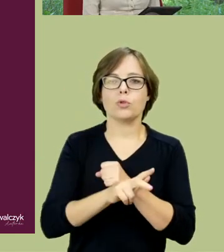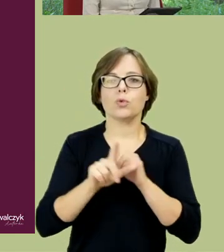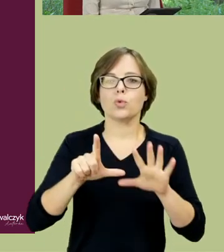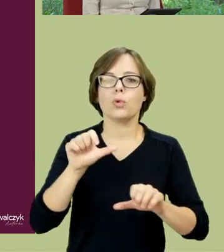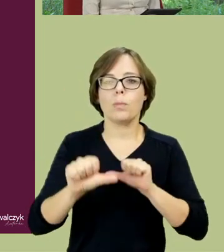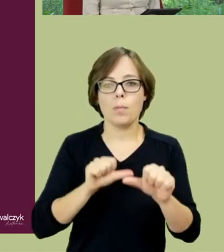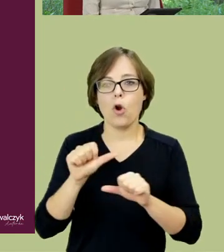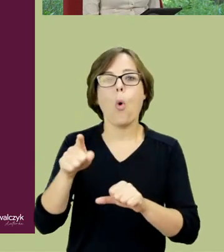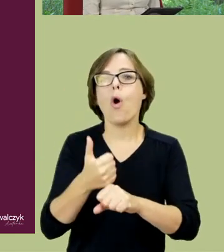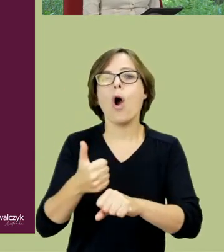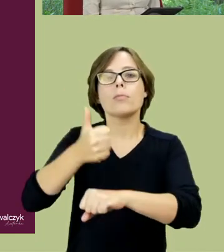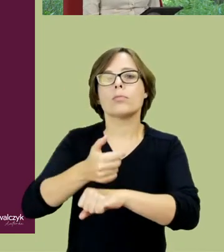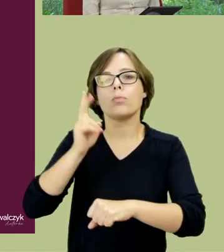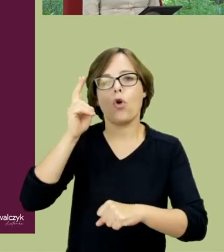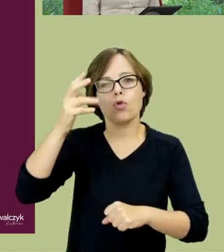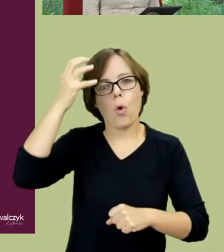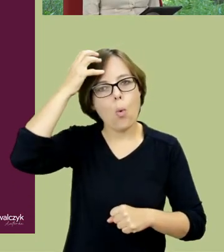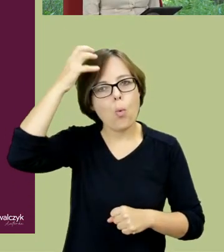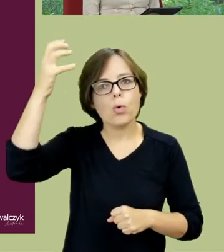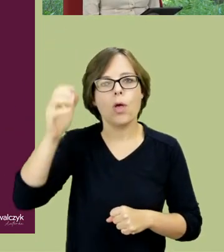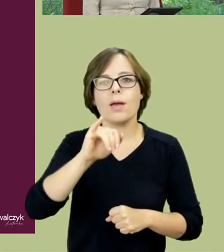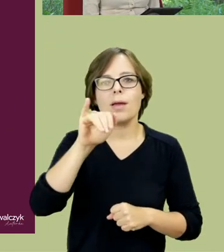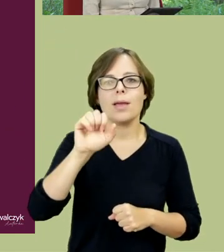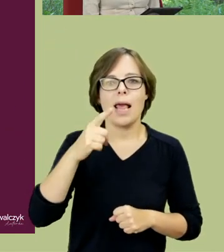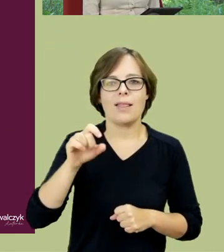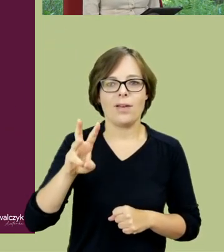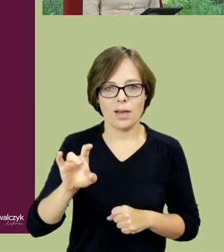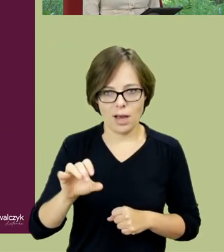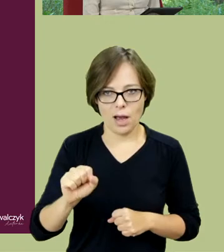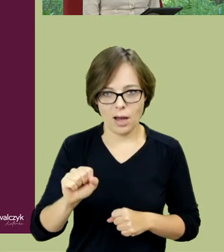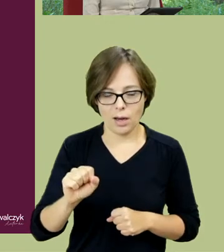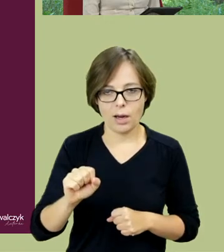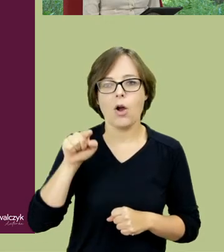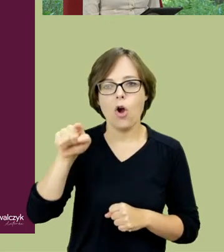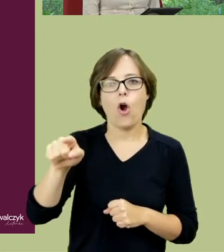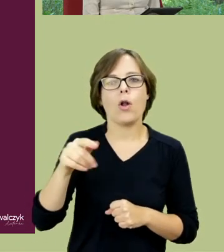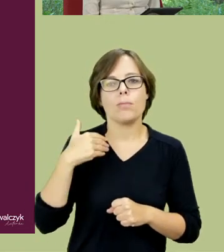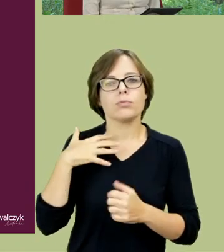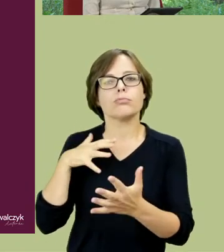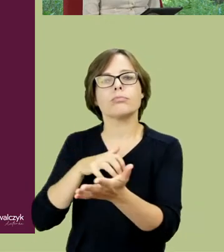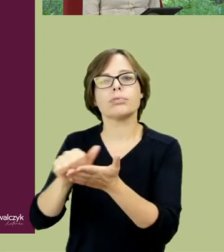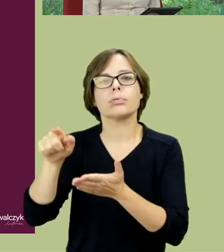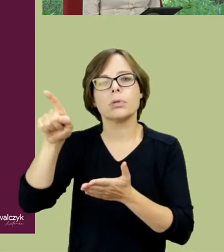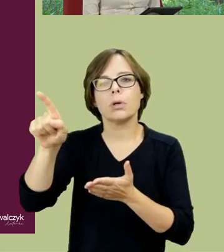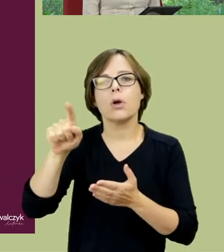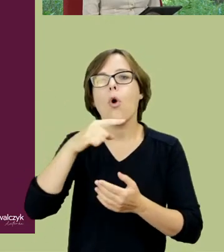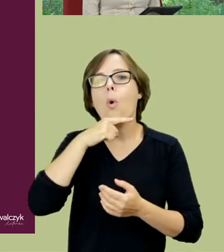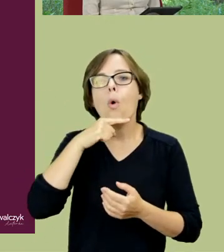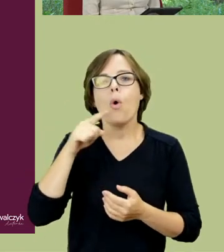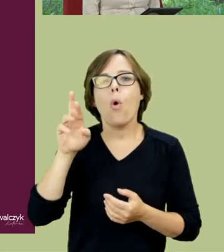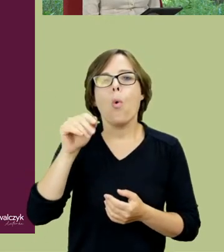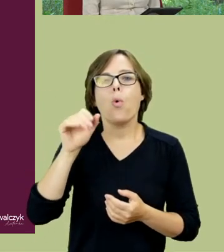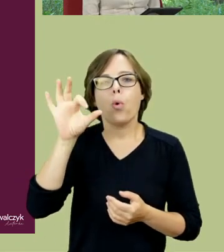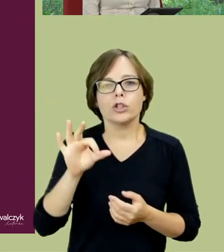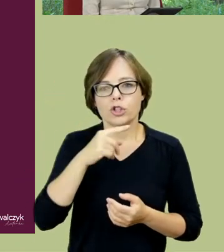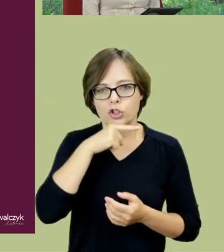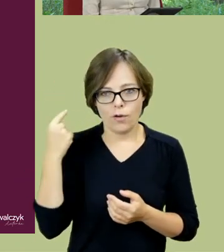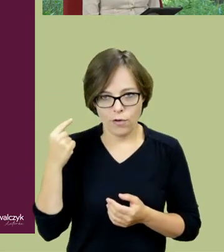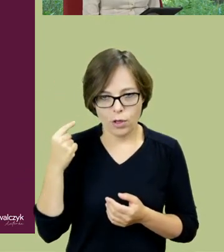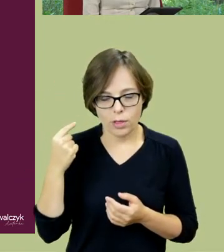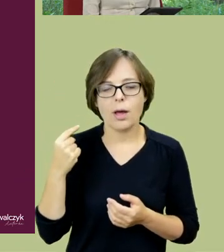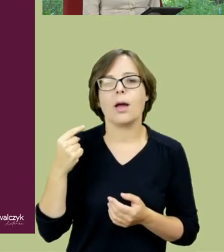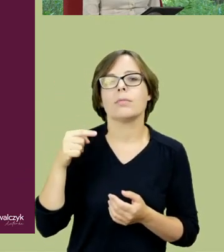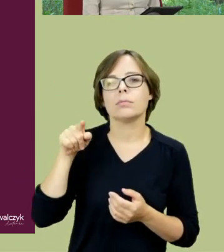Jadwiga wyprawiła się na czele polskiego rycerstwa na Ruś Czerwoną, żeby odzyskać to terytorium